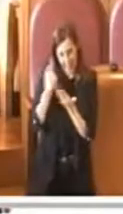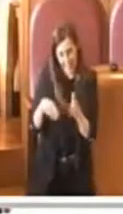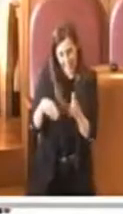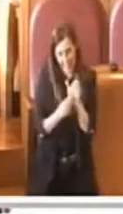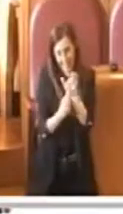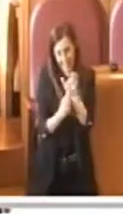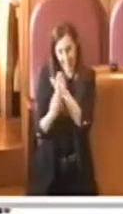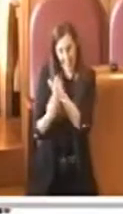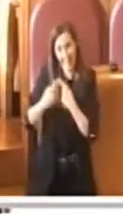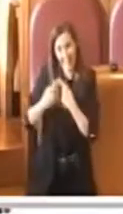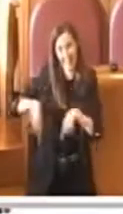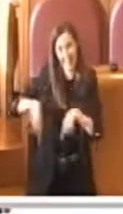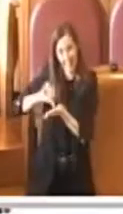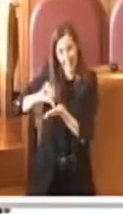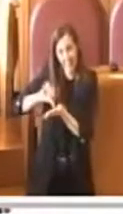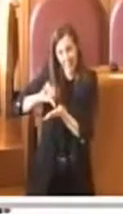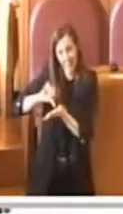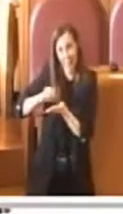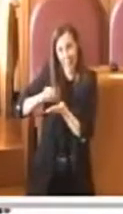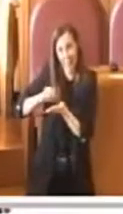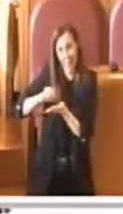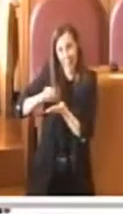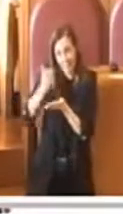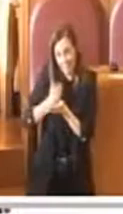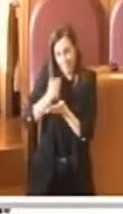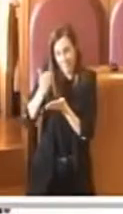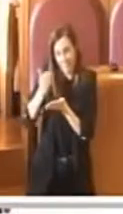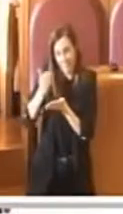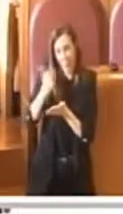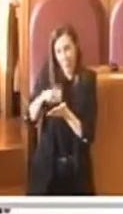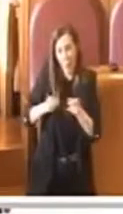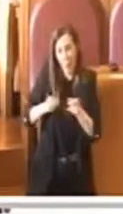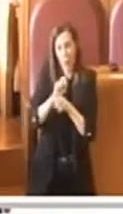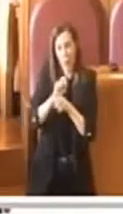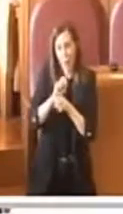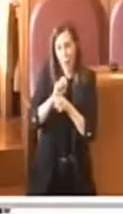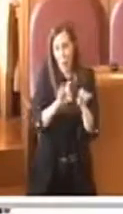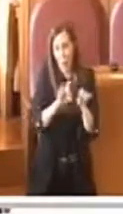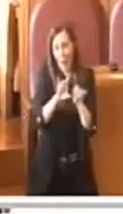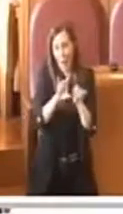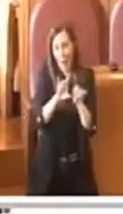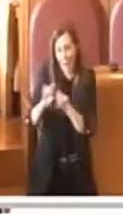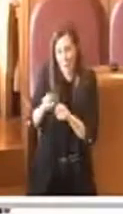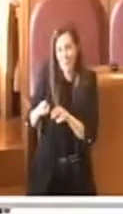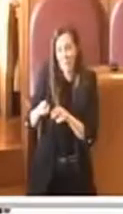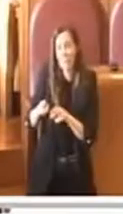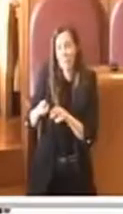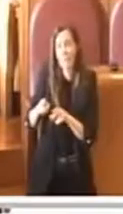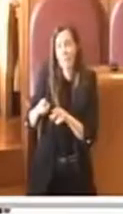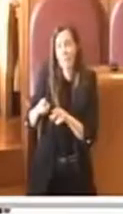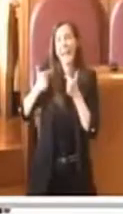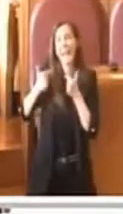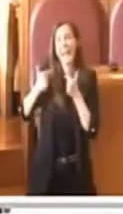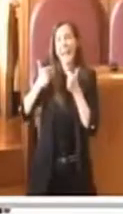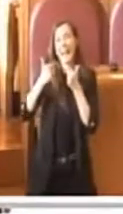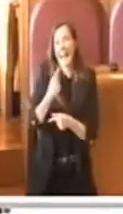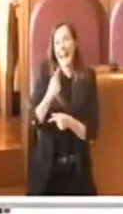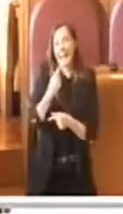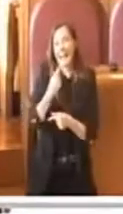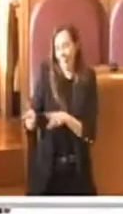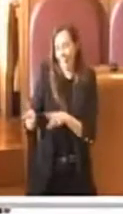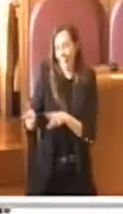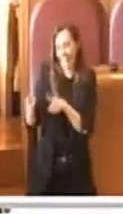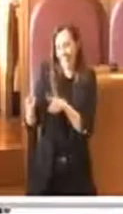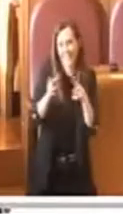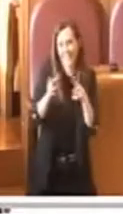dipendenti dell'Assemblea Capitolina che sono stati accumulati in questi mesi di Covid e di destinarli per tutte le spese occorrenti a questo trasferimento che, ripeto,